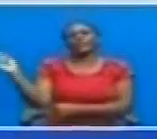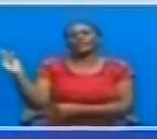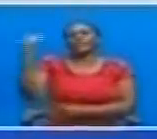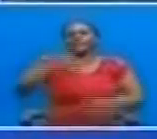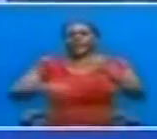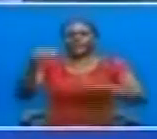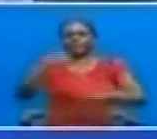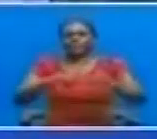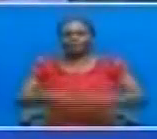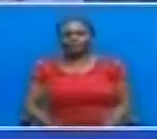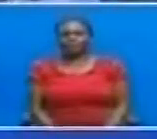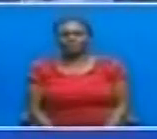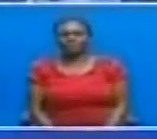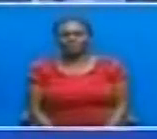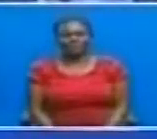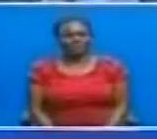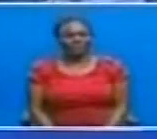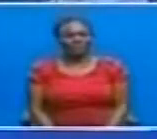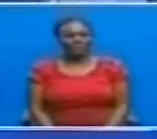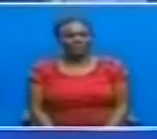kushinda uchaguzi.